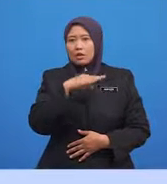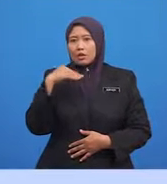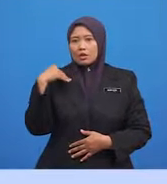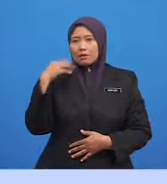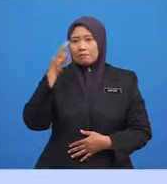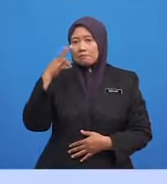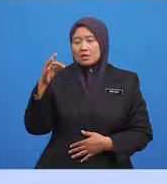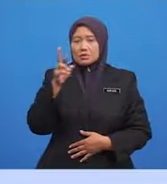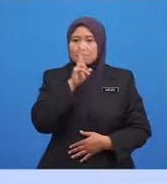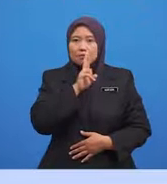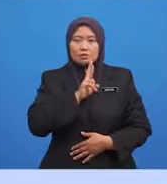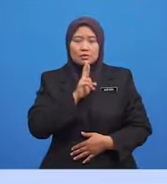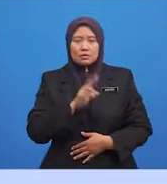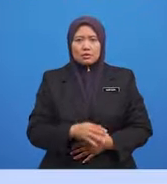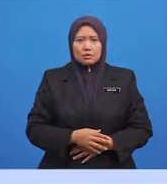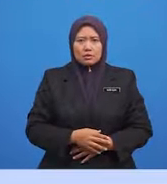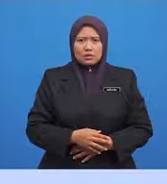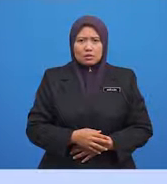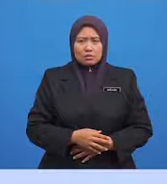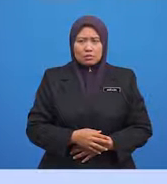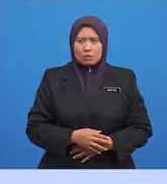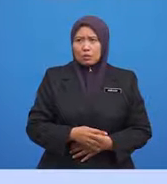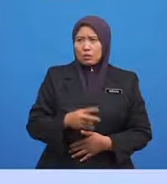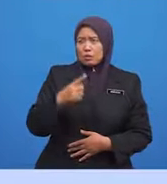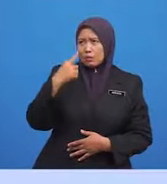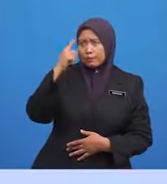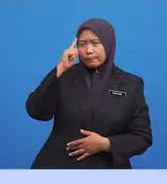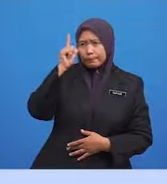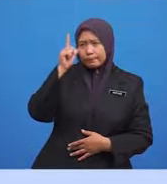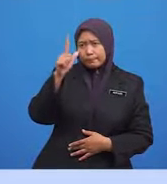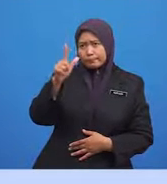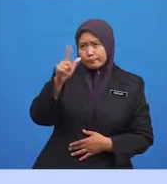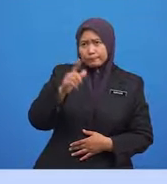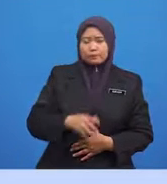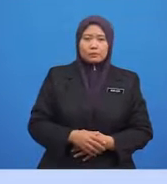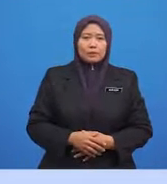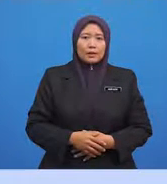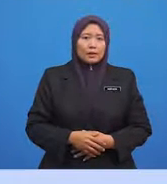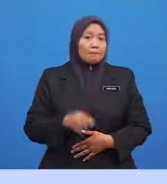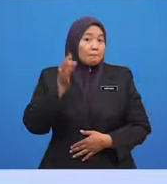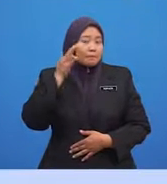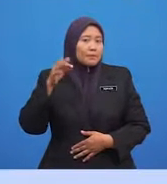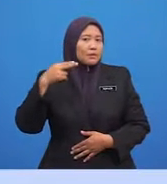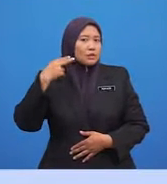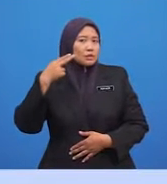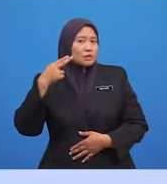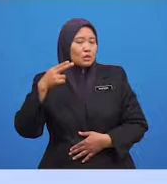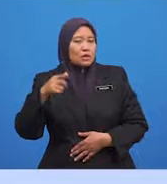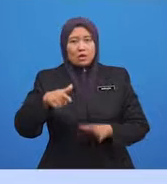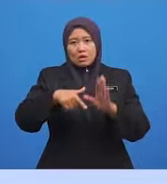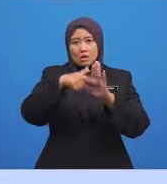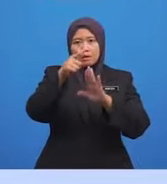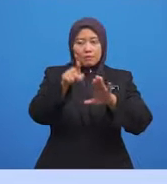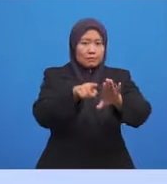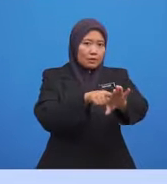pensel berwarna merah. Melalui pemerhatian kita, pensel hijau lebih panjang daripada